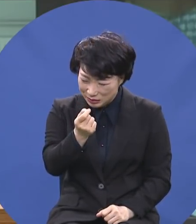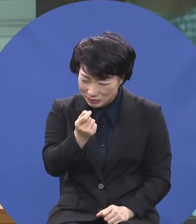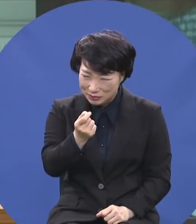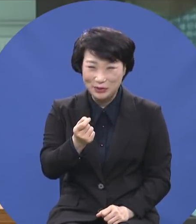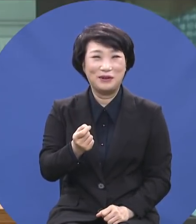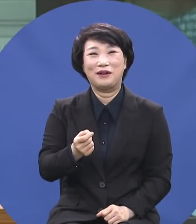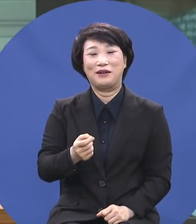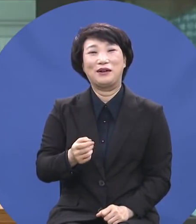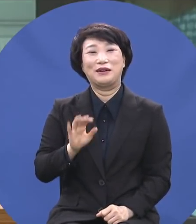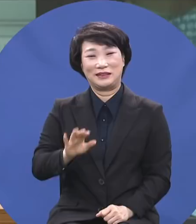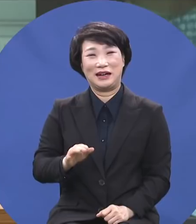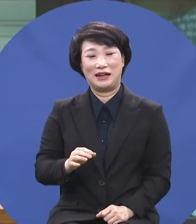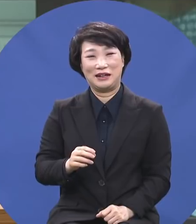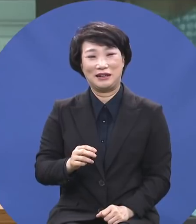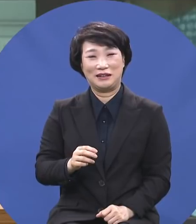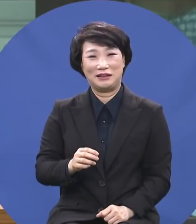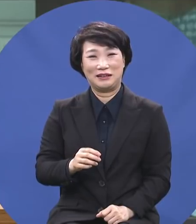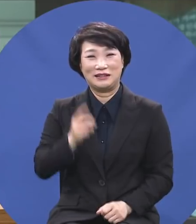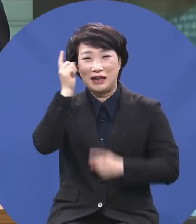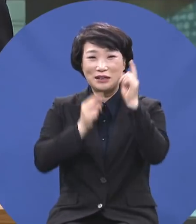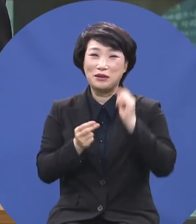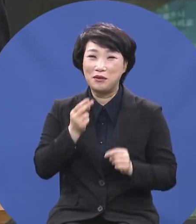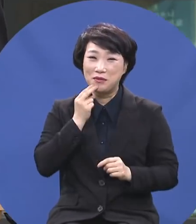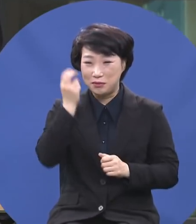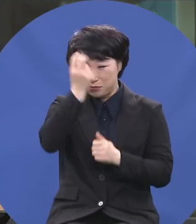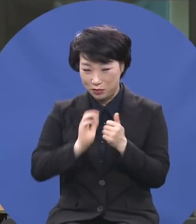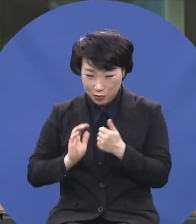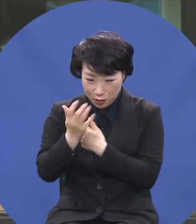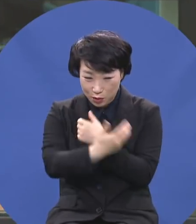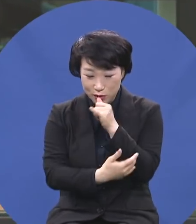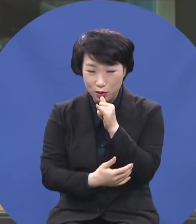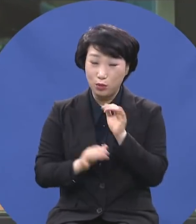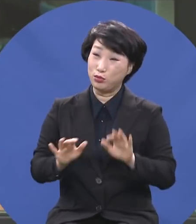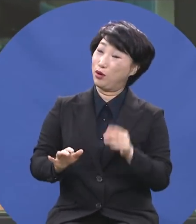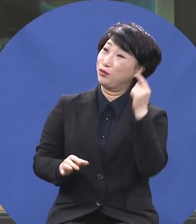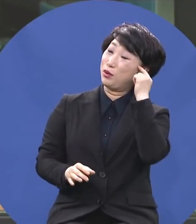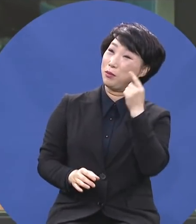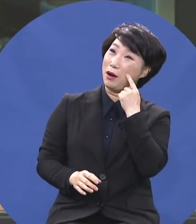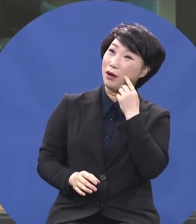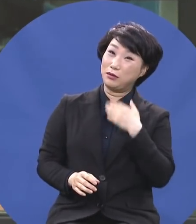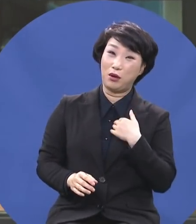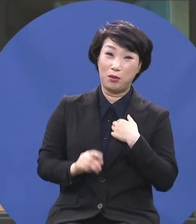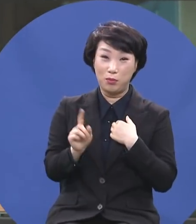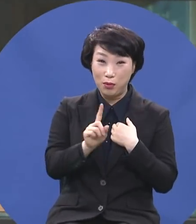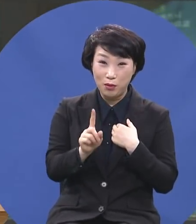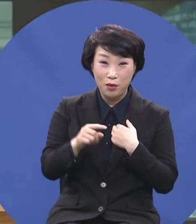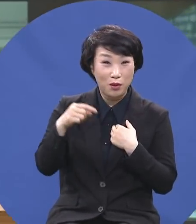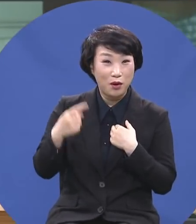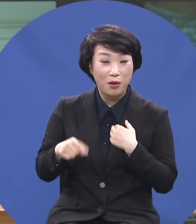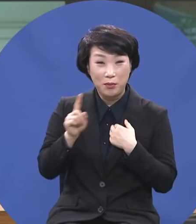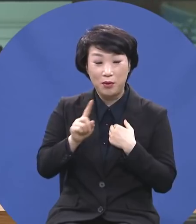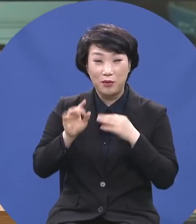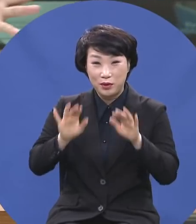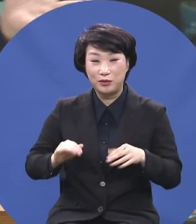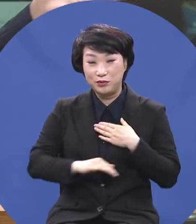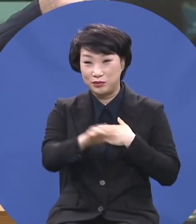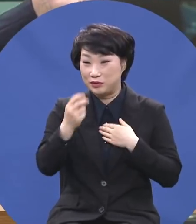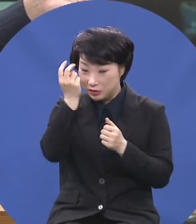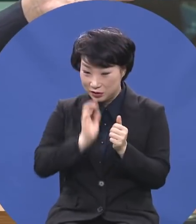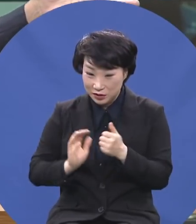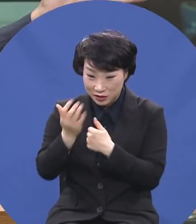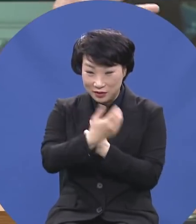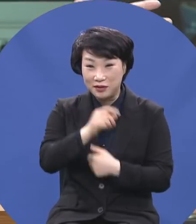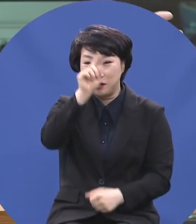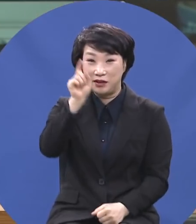철저하게, 우리 같은 것이 뭐라고 그렇게 지키시고 보호하시는지. 그래서 오늘도 이렇게